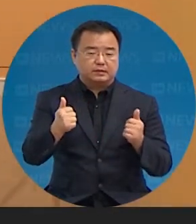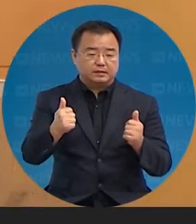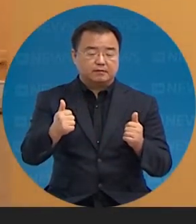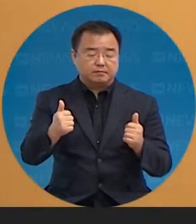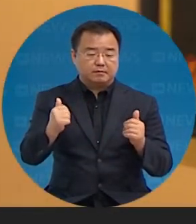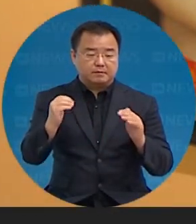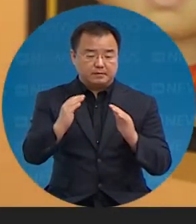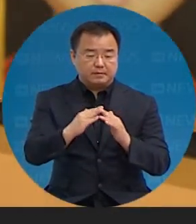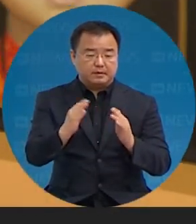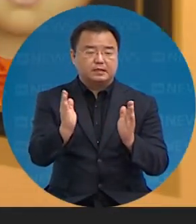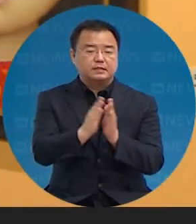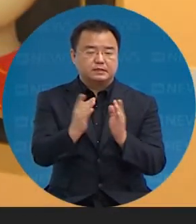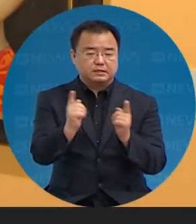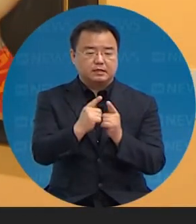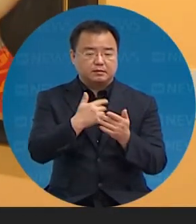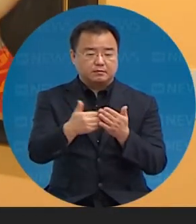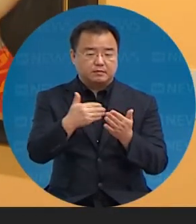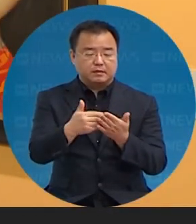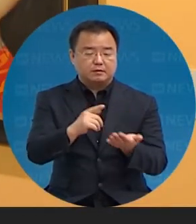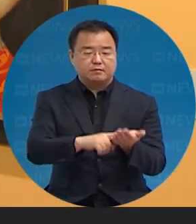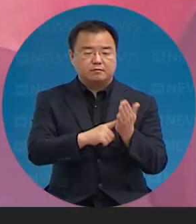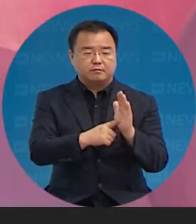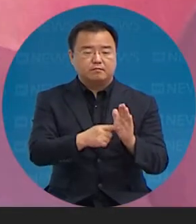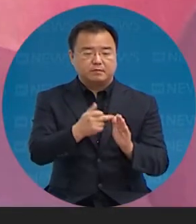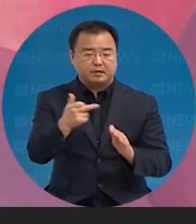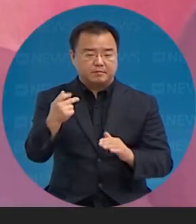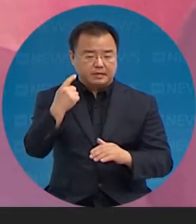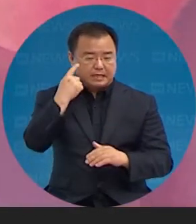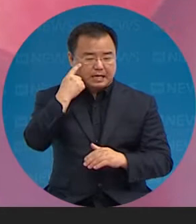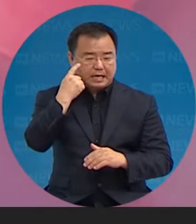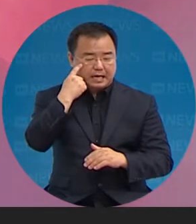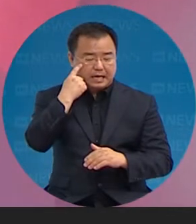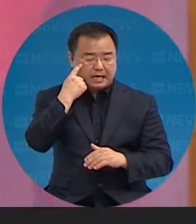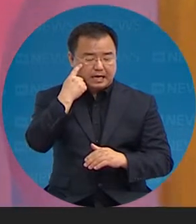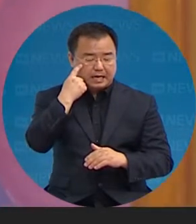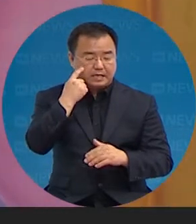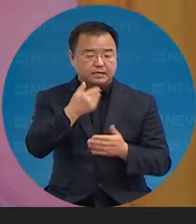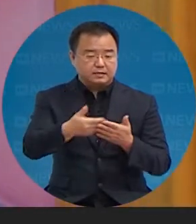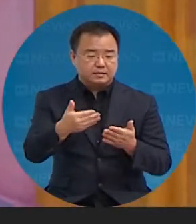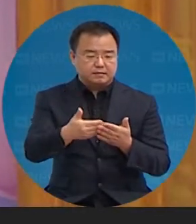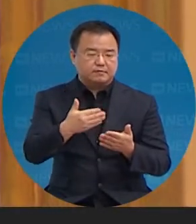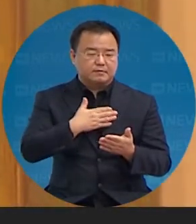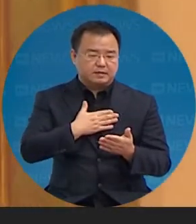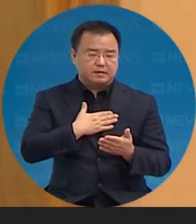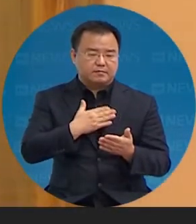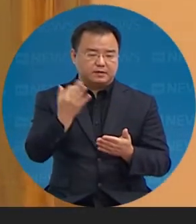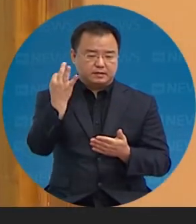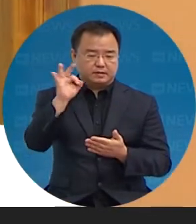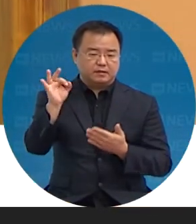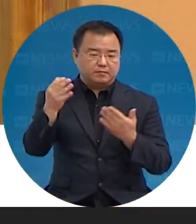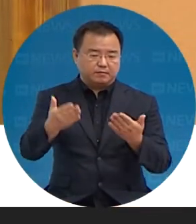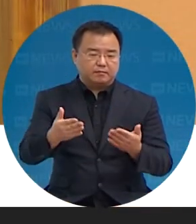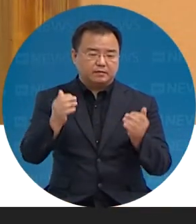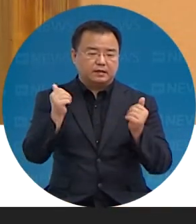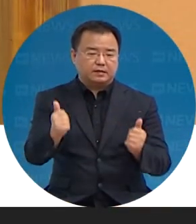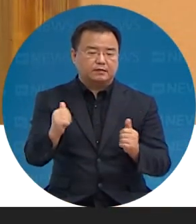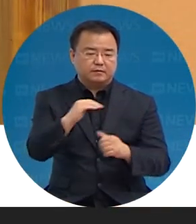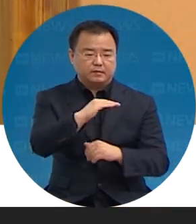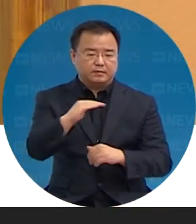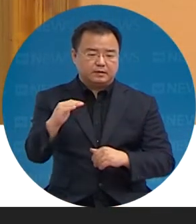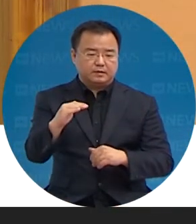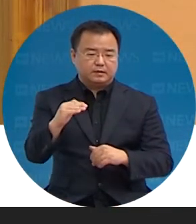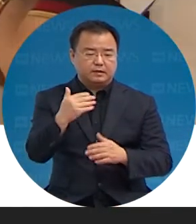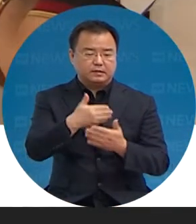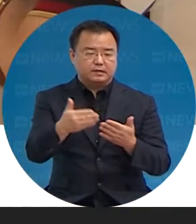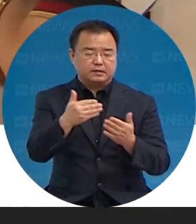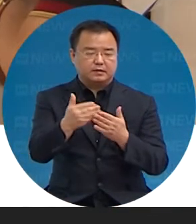그림을 그림으로써 빅 아이즈의 진짜 작가임을 인정받게 됩니다. 딱 이 재판을 기준으로